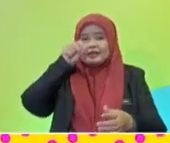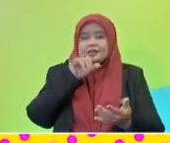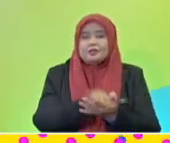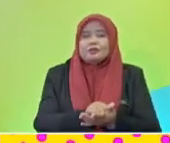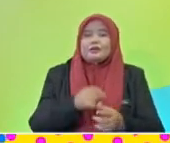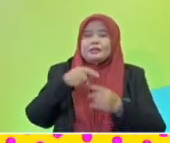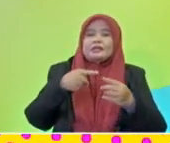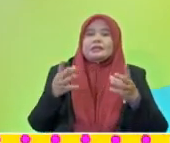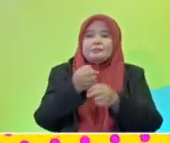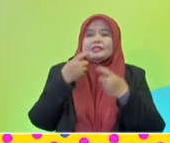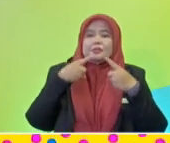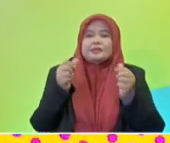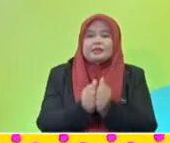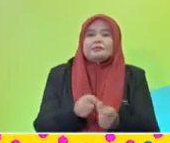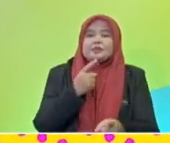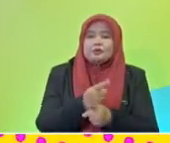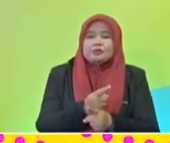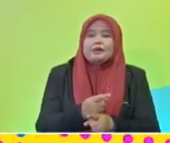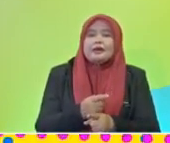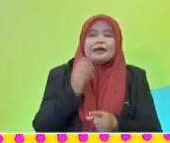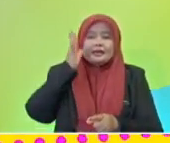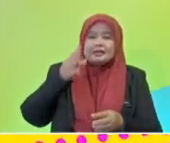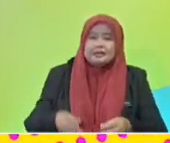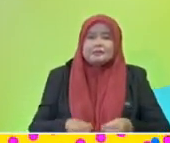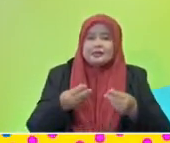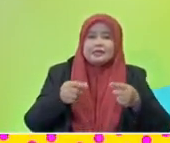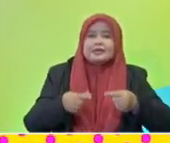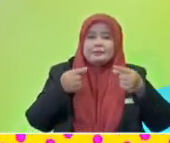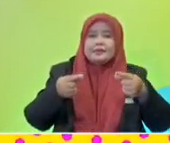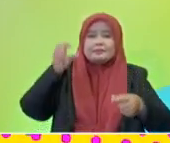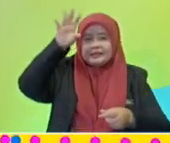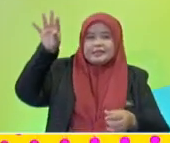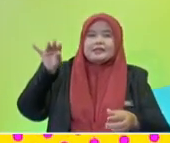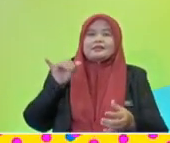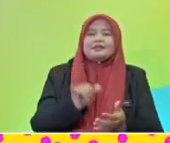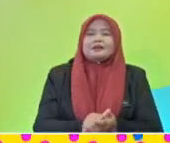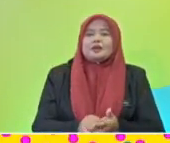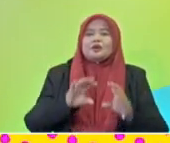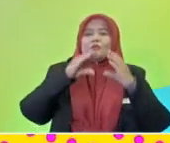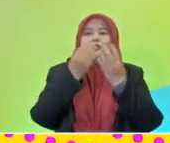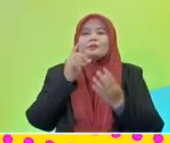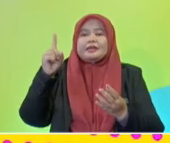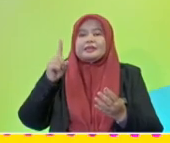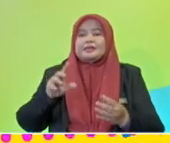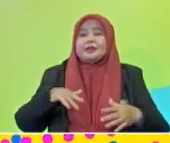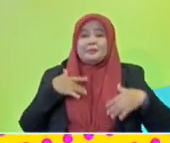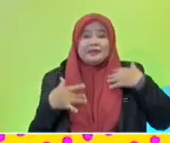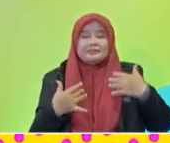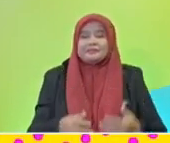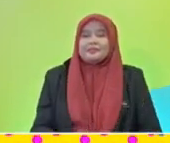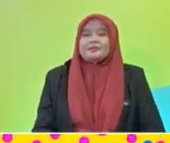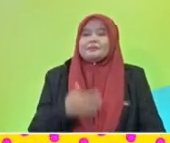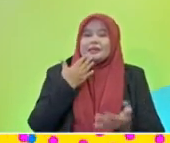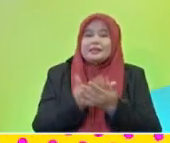dan bila dapat jawab dengan betul akan diberi ganjaran bintang tersebut kita lihat kumpulan mana Tu hebat